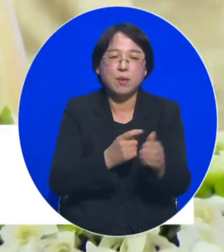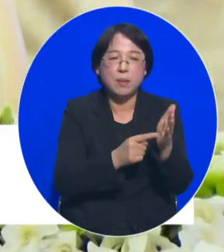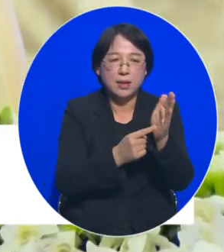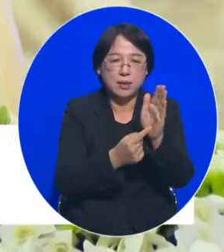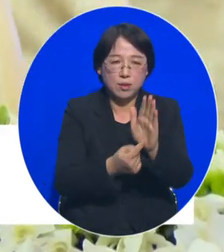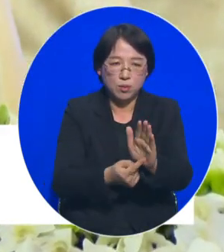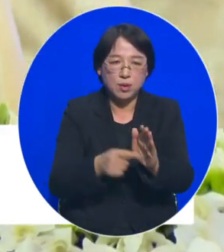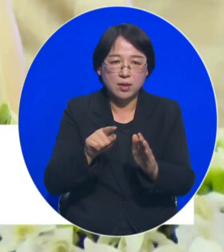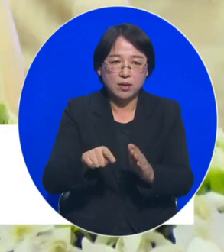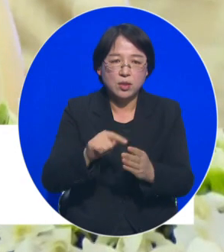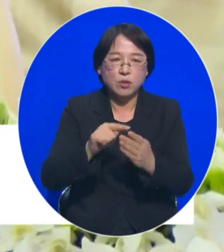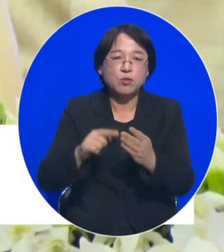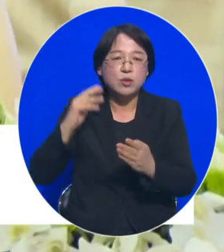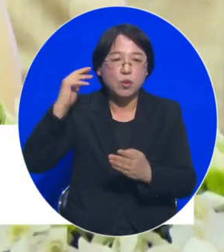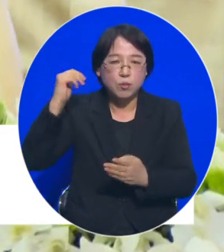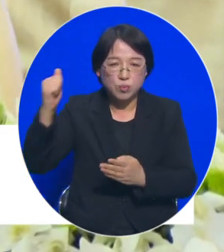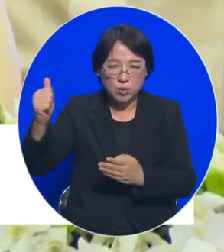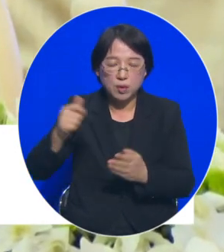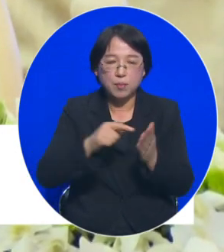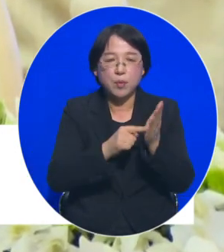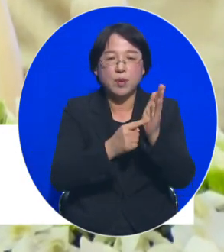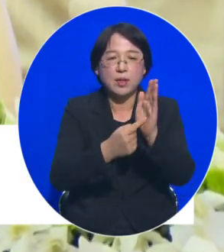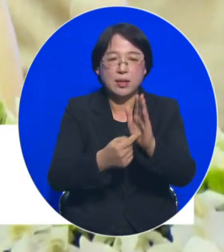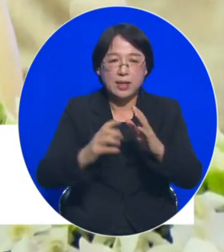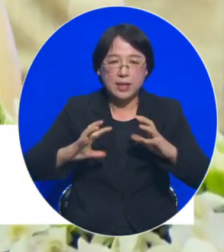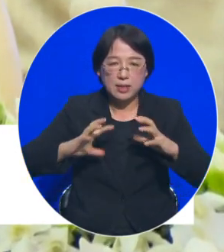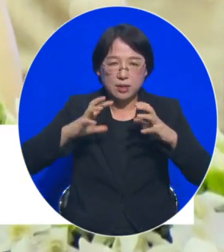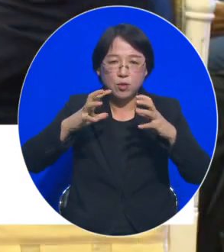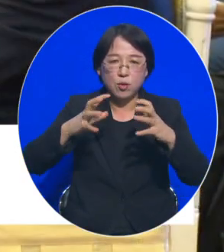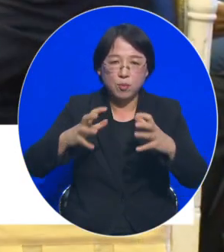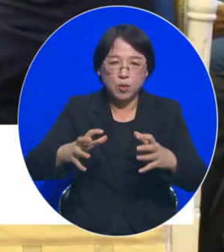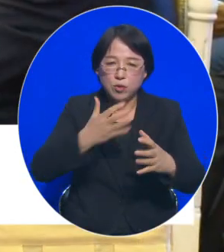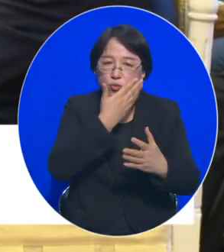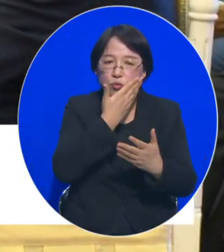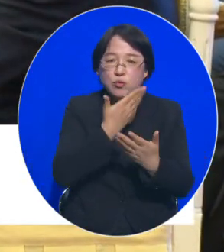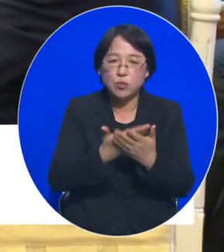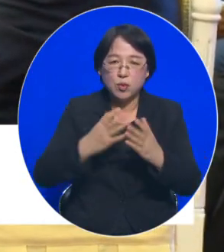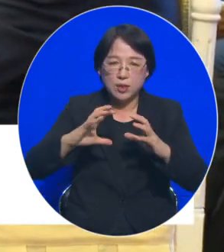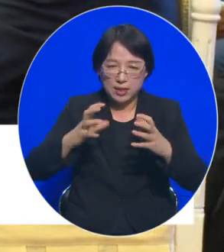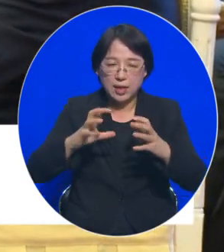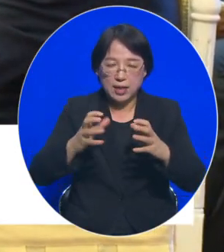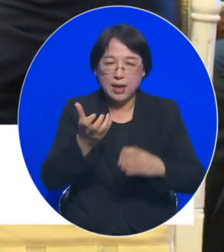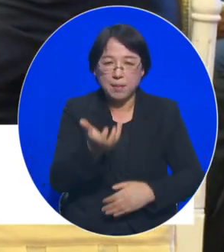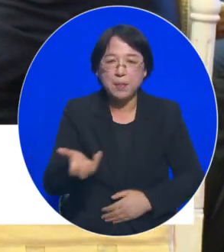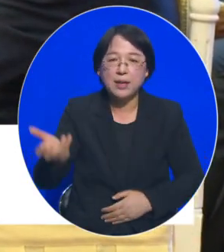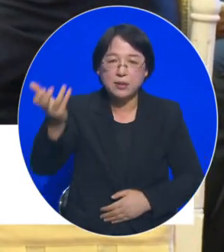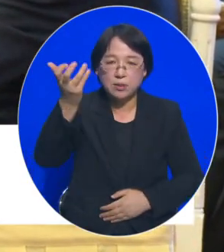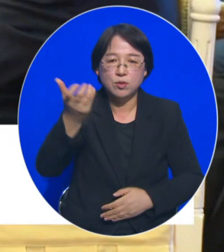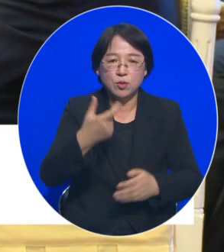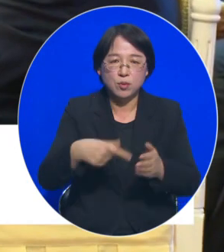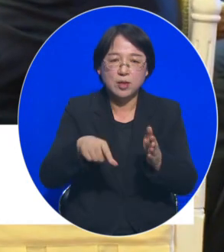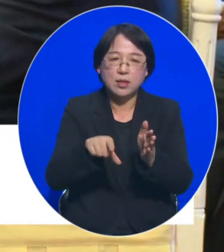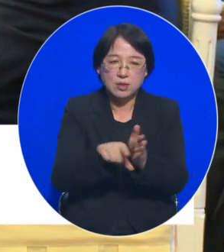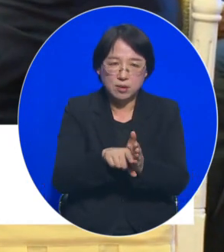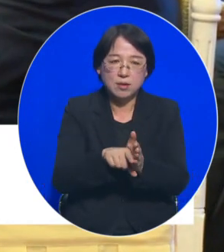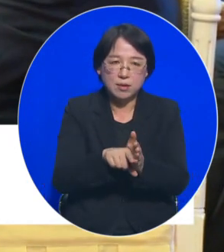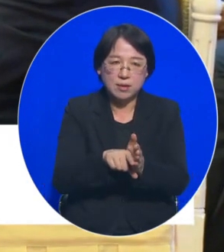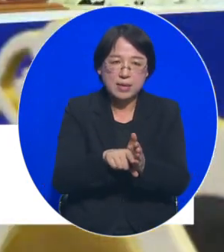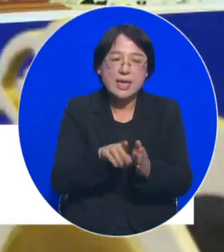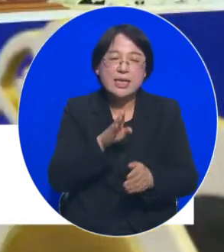있고 2교시 이제 윤선주 정부가 표방하고 있는 글로벌 증축 국가 도약을 위해서